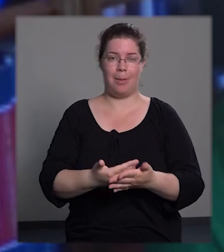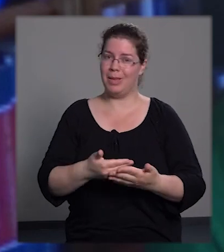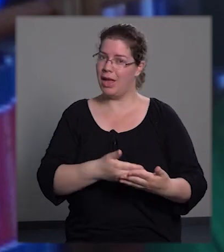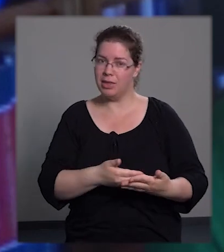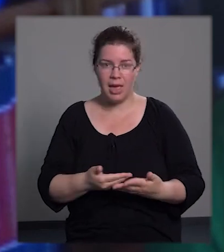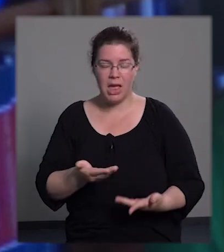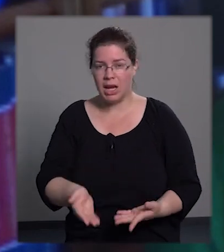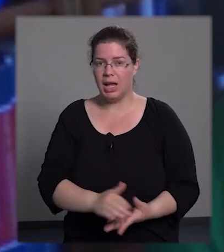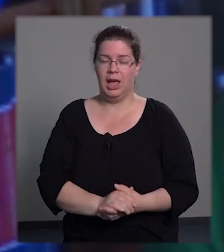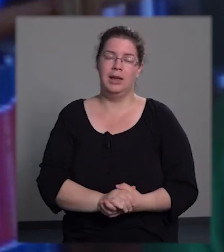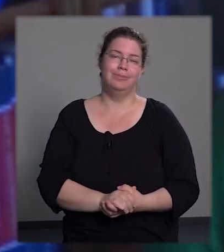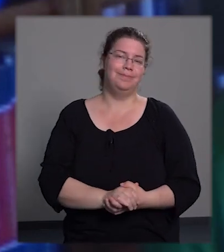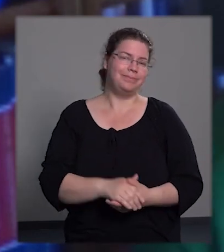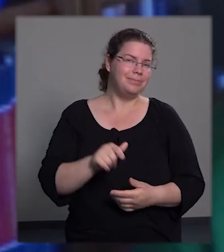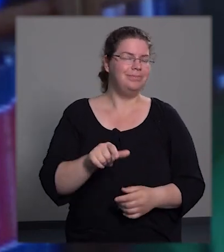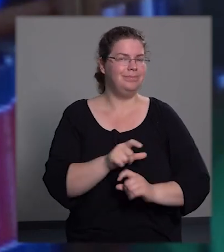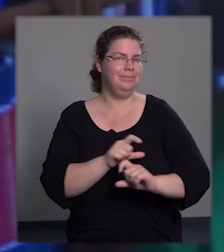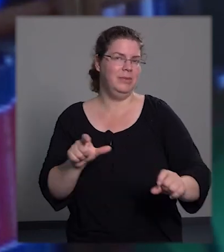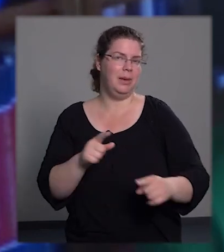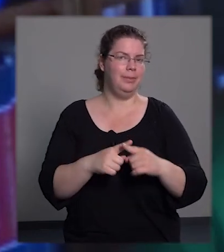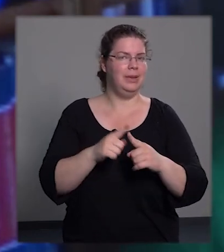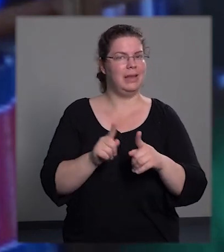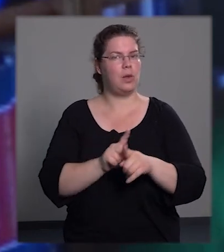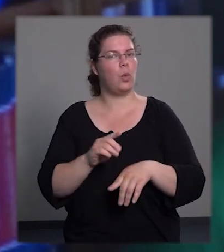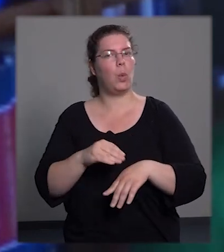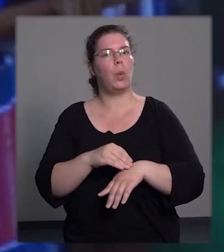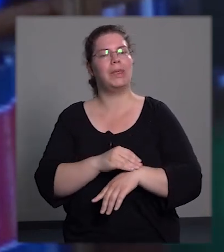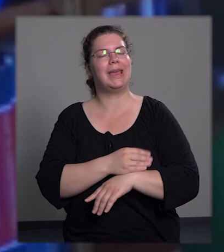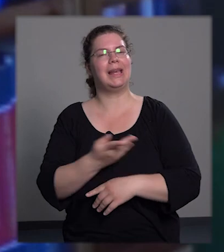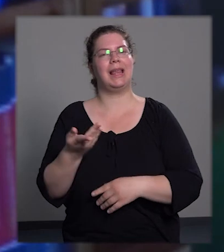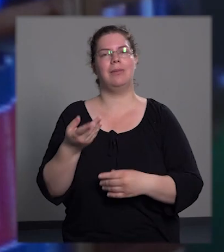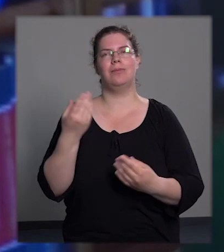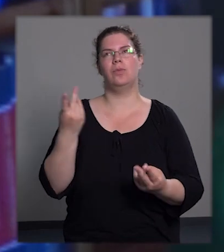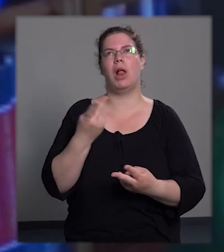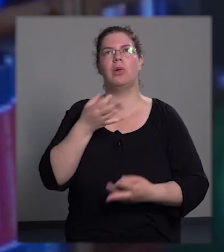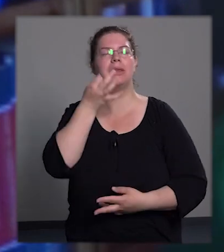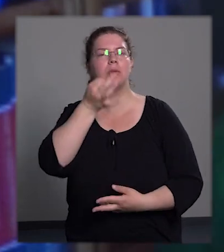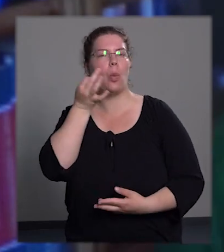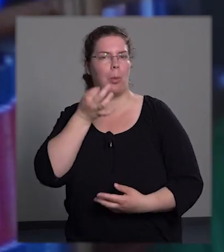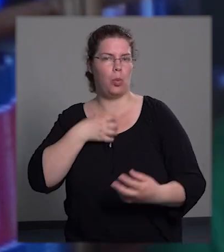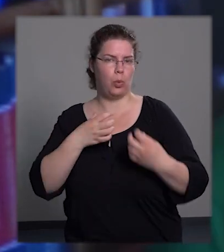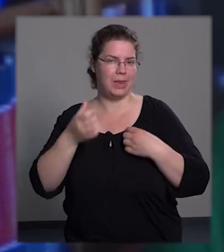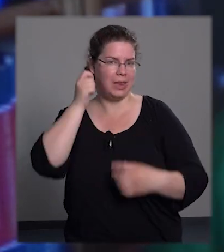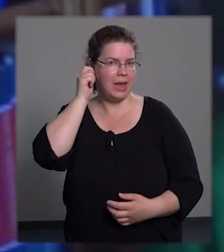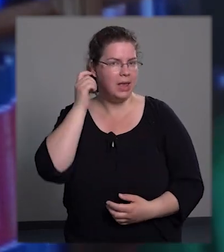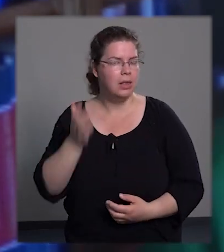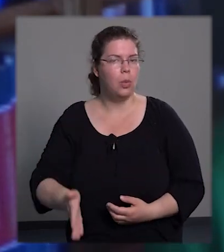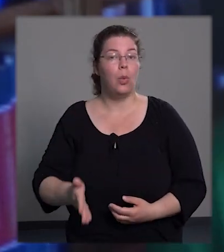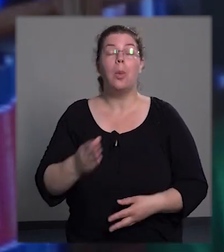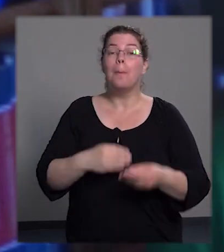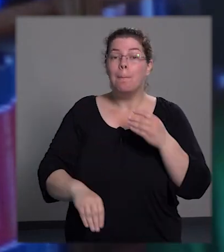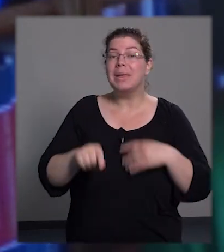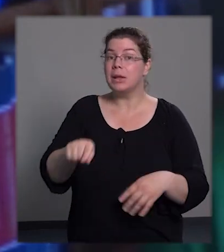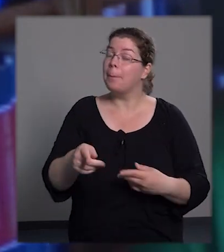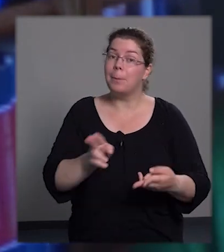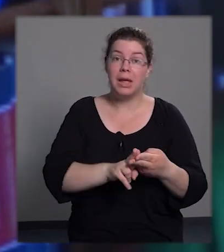ami miatt egy kicsit úgy érzem, hogy ő valahol egy ilyen szomorú színésznő, mert ugyan a pályája